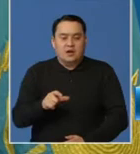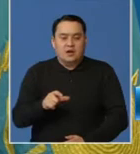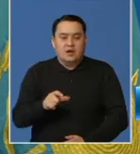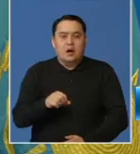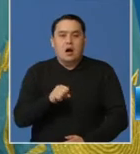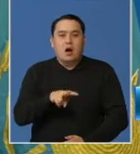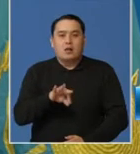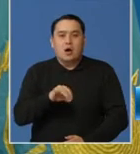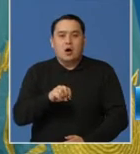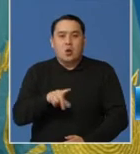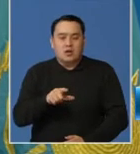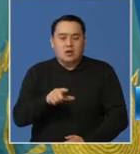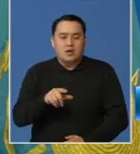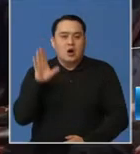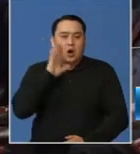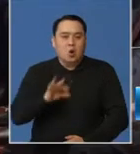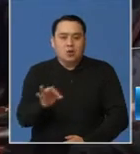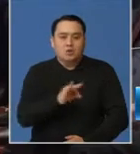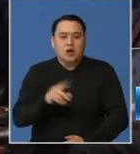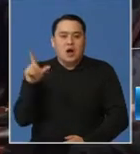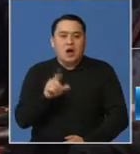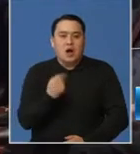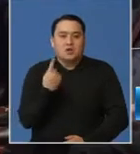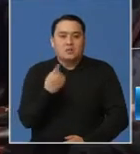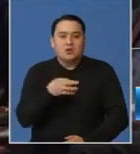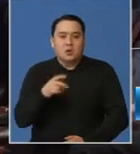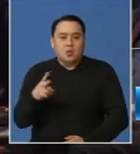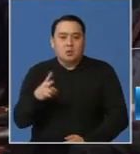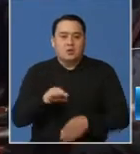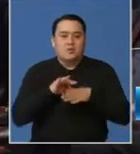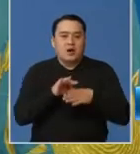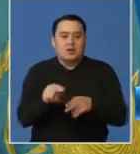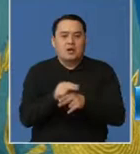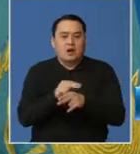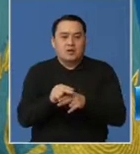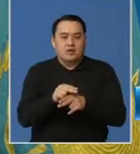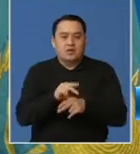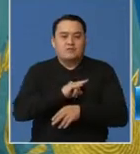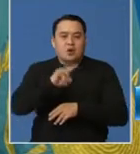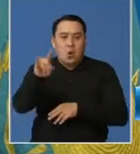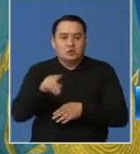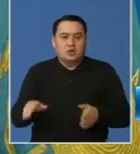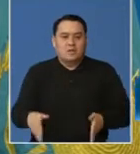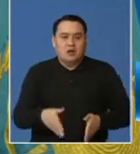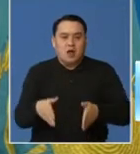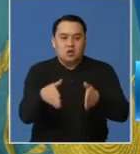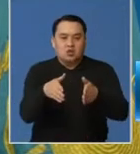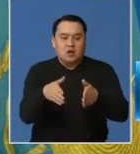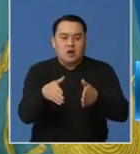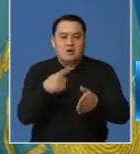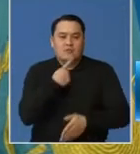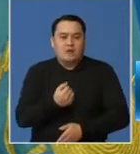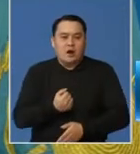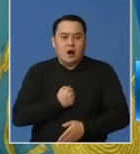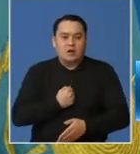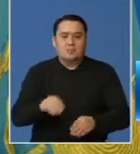озеро Алакуль в прошлом году посетило 1 миллион. Будут проведены реконструкция взлетно-посадочной полосы. Военный аэропорт